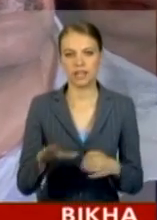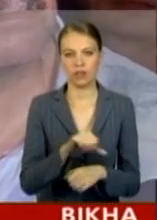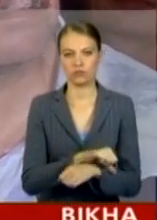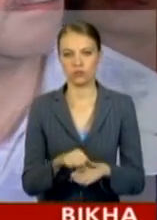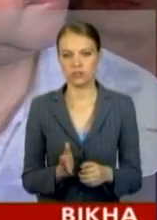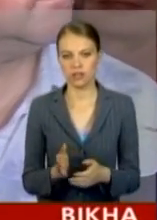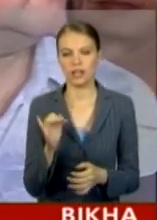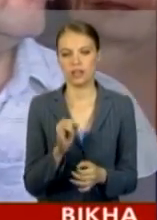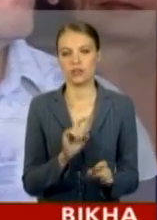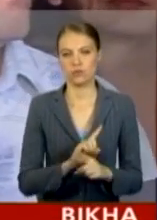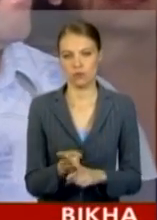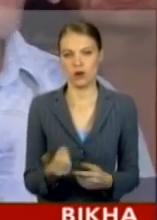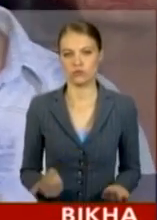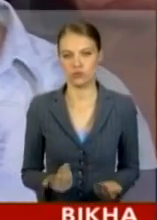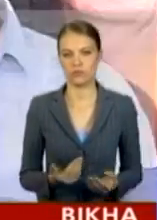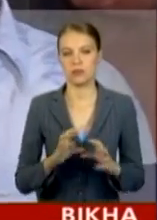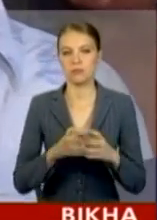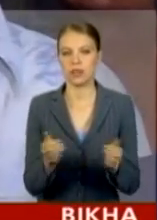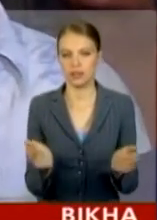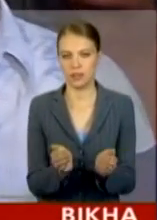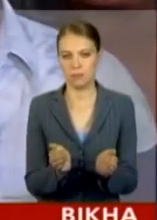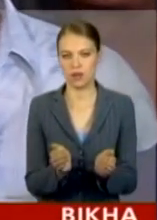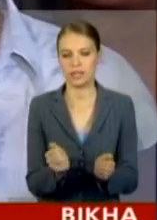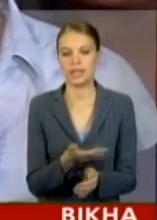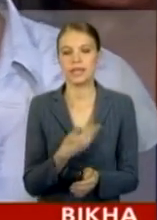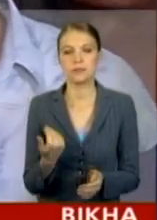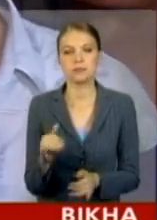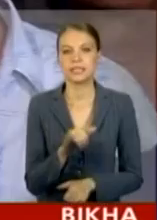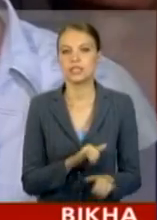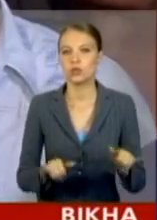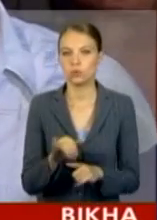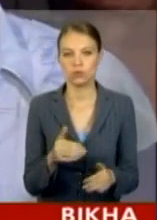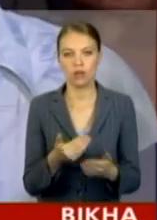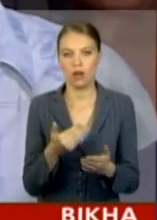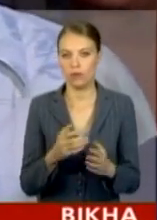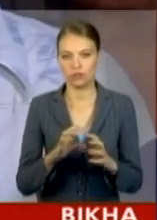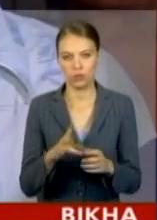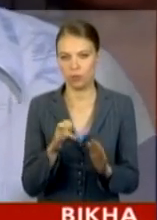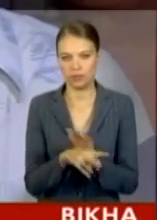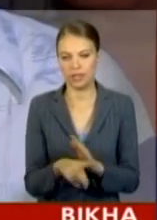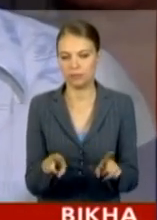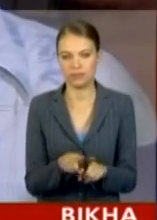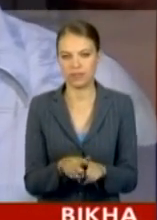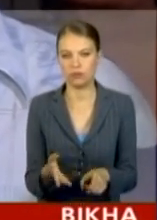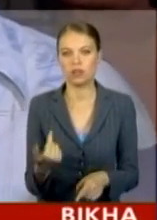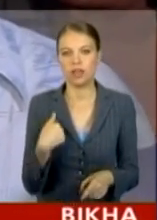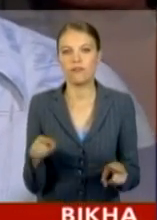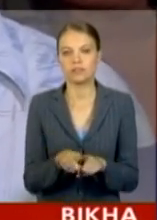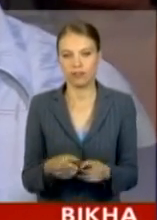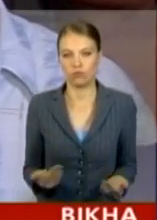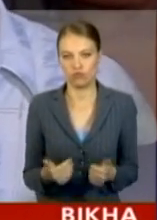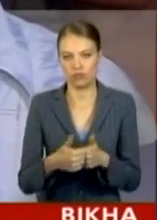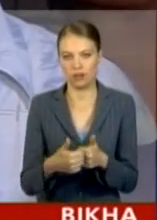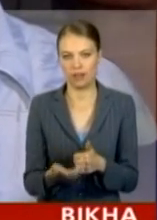и нормального существования. Планета маленькая, и мы никуда от нее не денемся все равно. Нам все равно жить